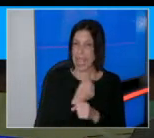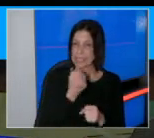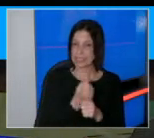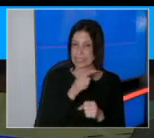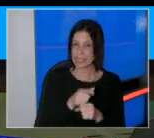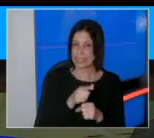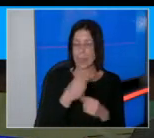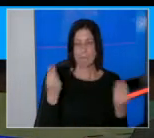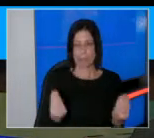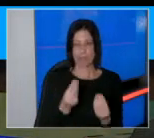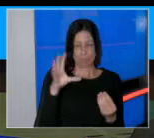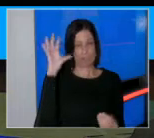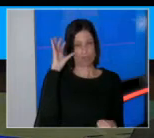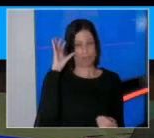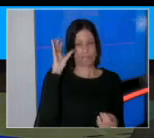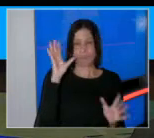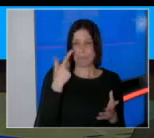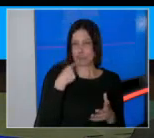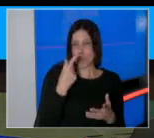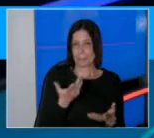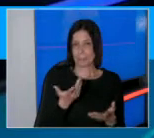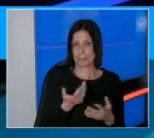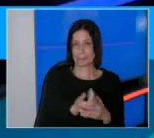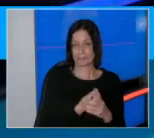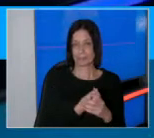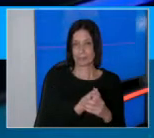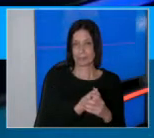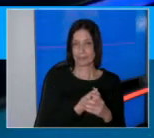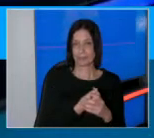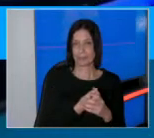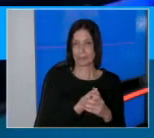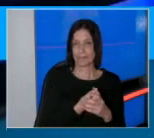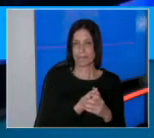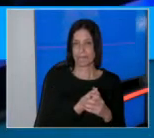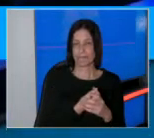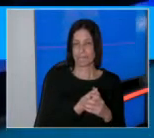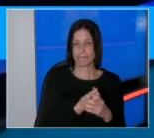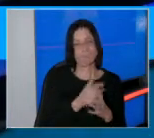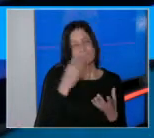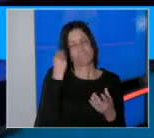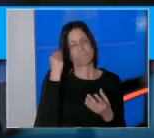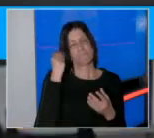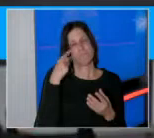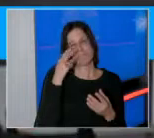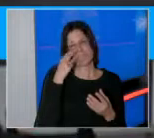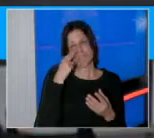זה בכלל? מישהו פה יקשיב למה שאומרים כבר? תראה, נלמד מהניסיון שהיה עד עכשיו, הציבור שלנו, ציבור